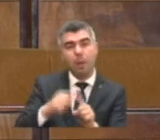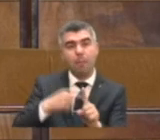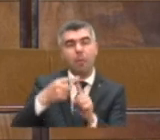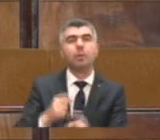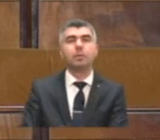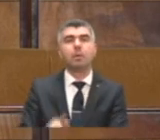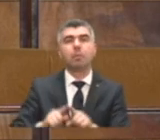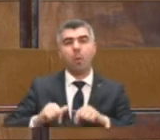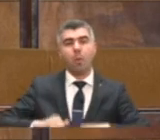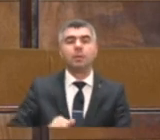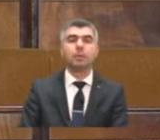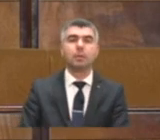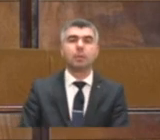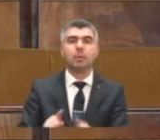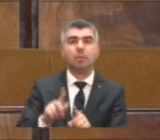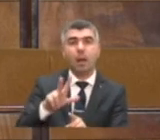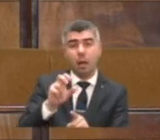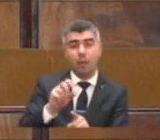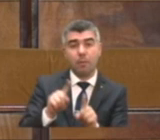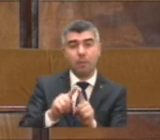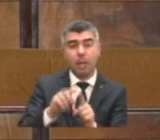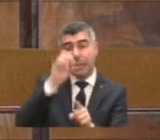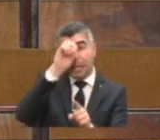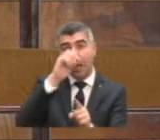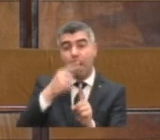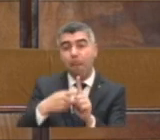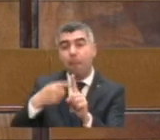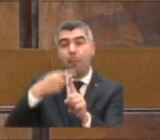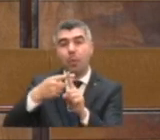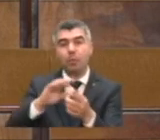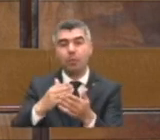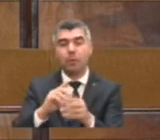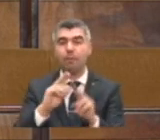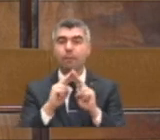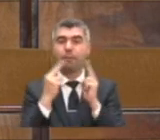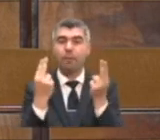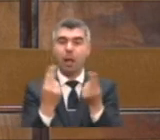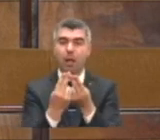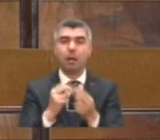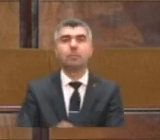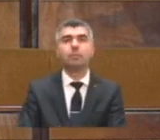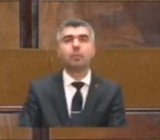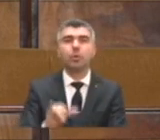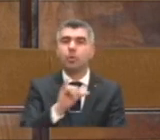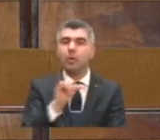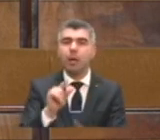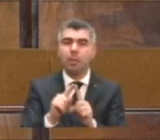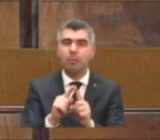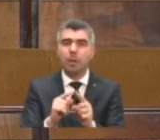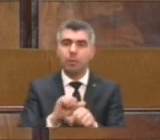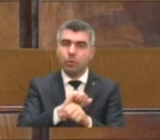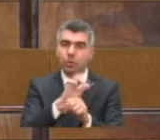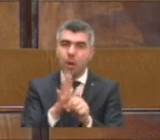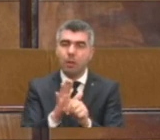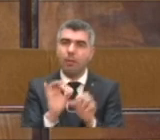السيدة الوزيرة، كما كنعرفوا كاملين أن المواد الطاقية عرفت ارتفاع في العالم كله ماشي غير في بلادنا، وما كاينش شي جائحة اليوم أكثر من